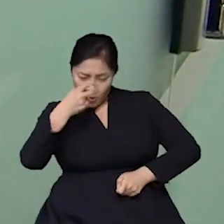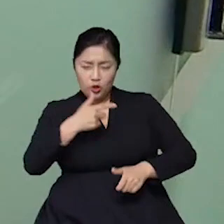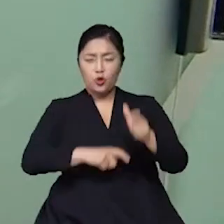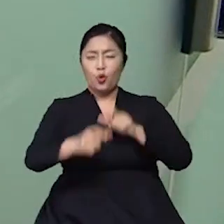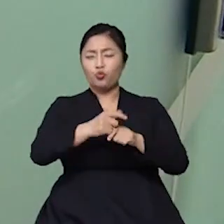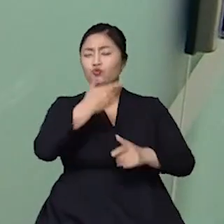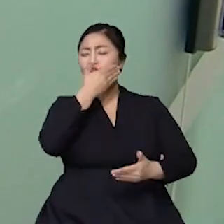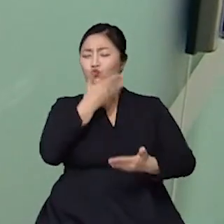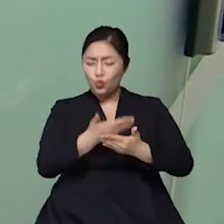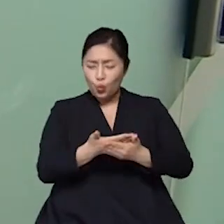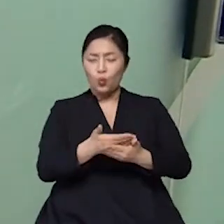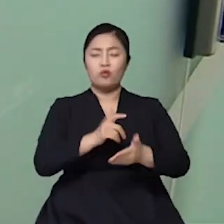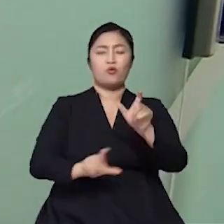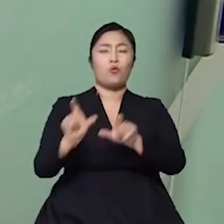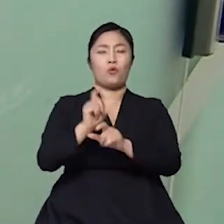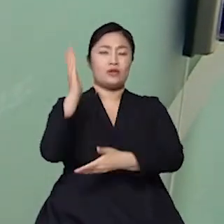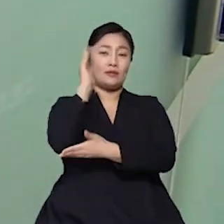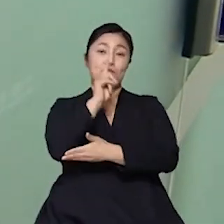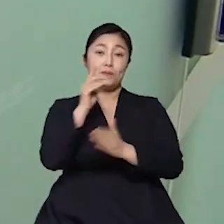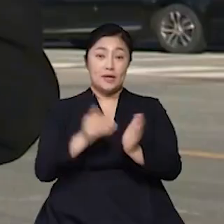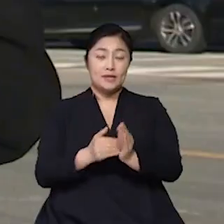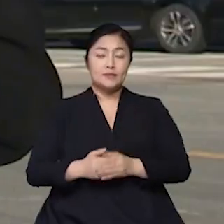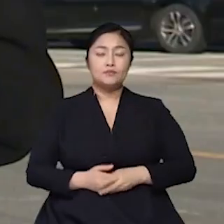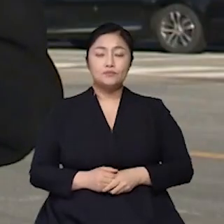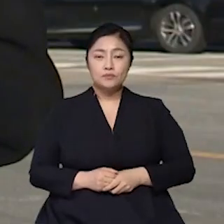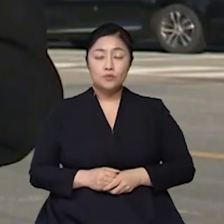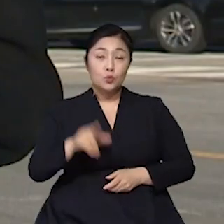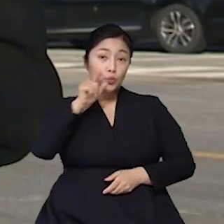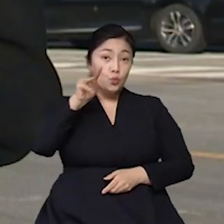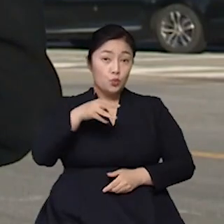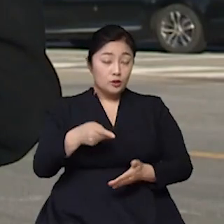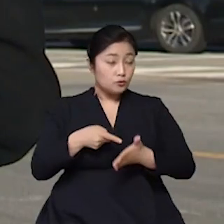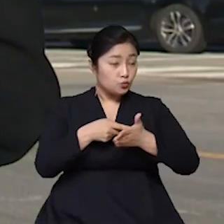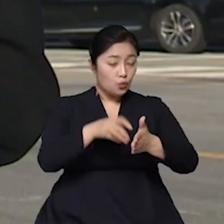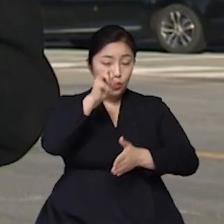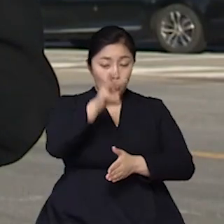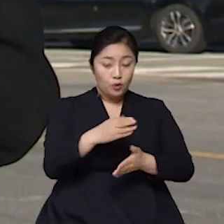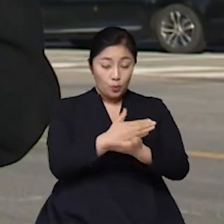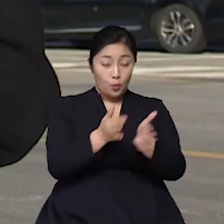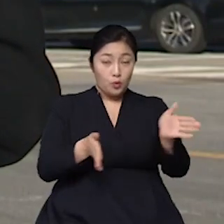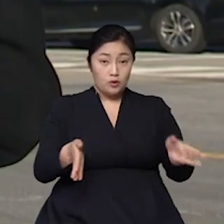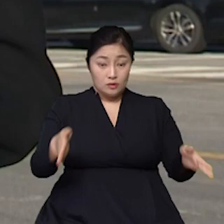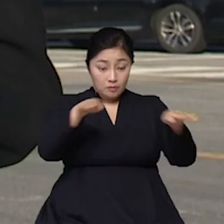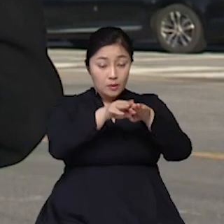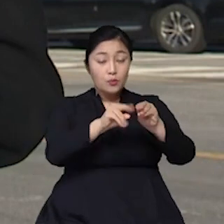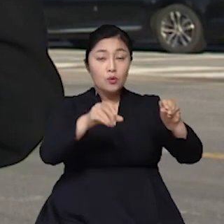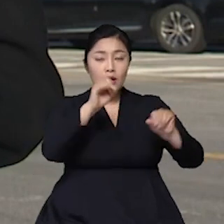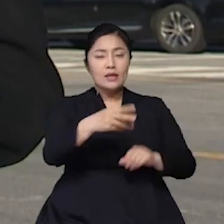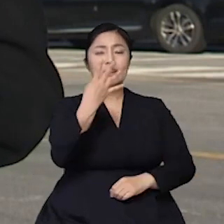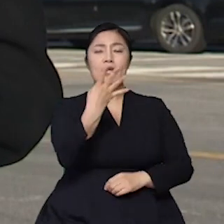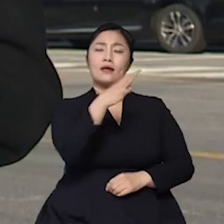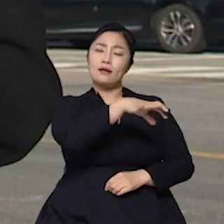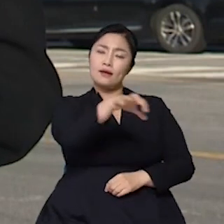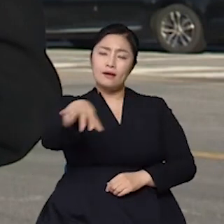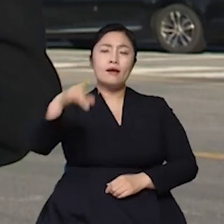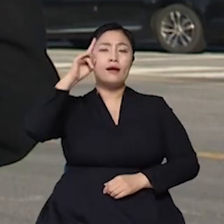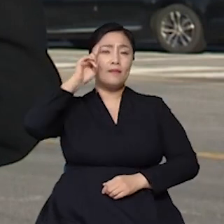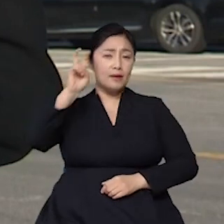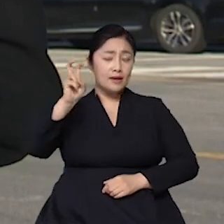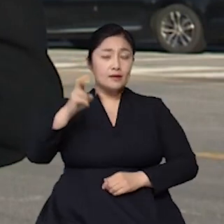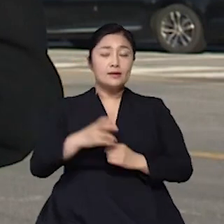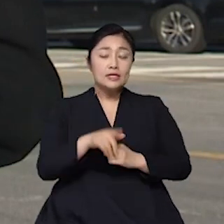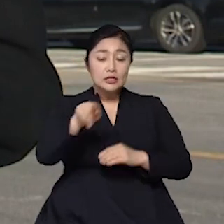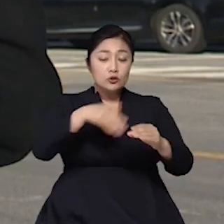것이 중요하기 때문이라고 덧붙였습니다. 롯데가 추진하는 광주 복합 쇼핑몰 부지로는 네 곳 정도가 거론되고